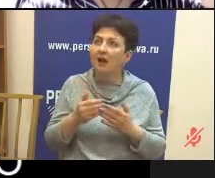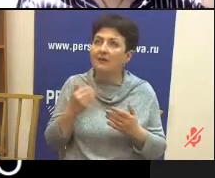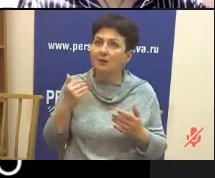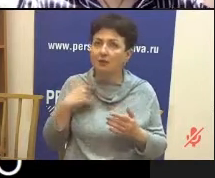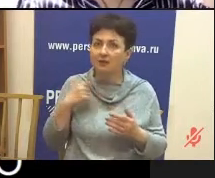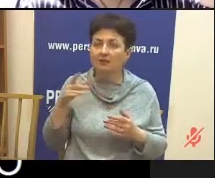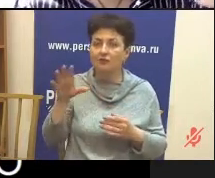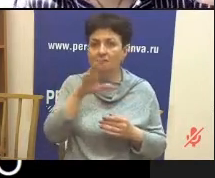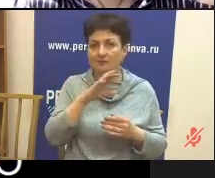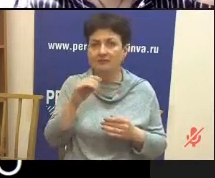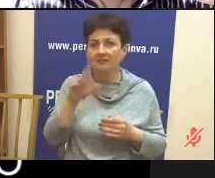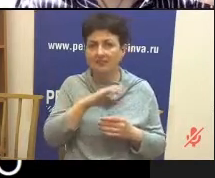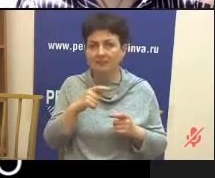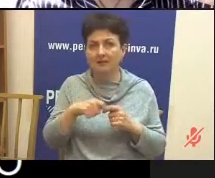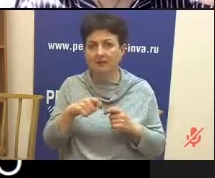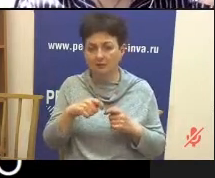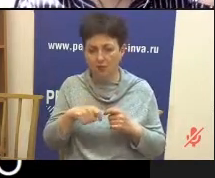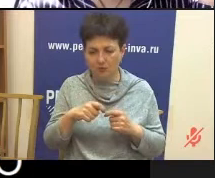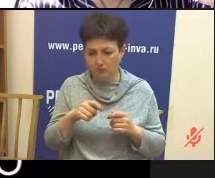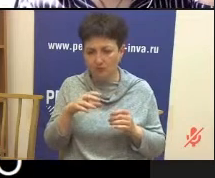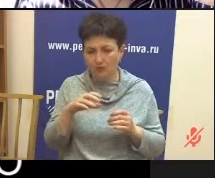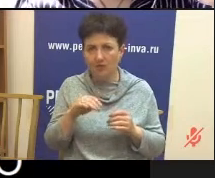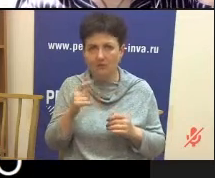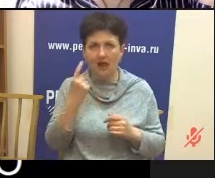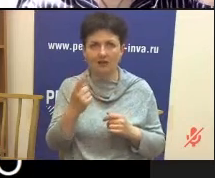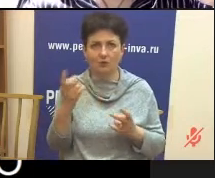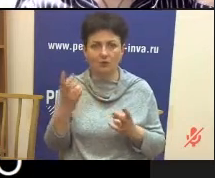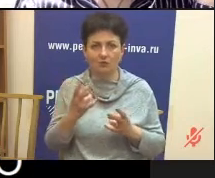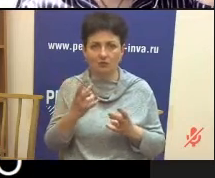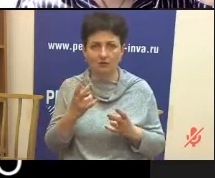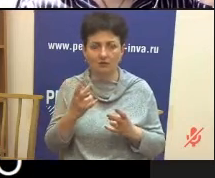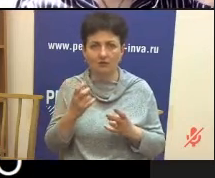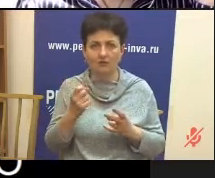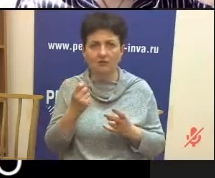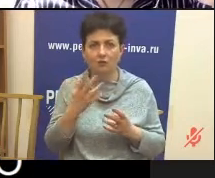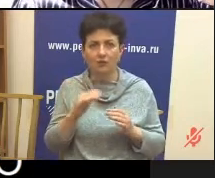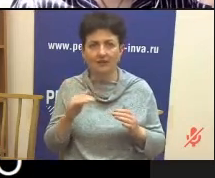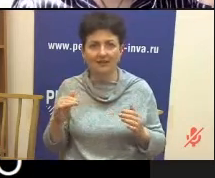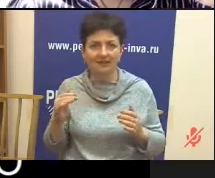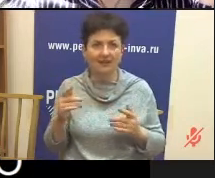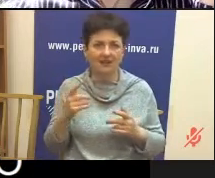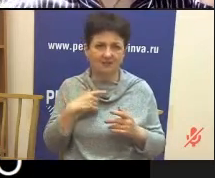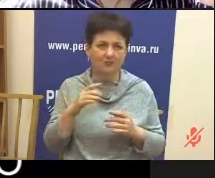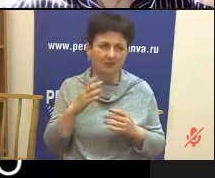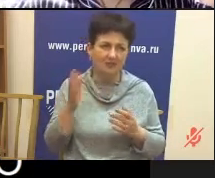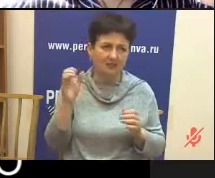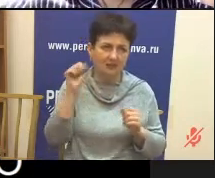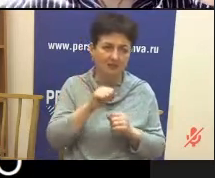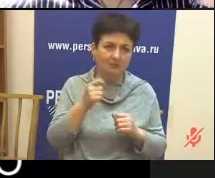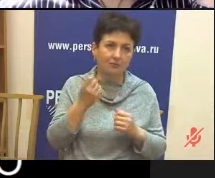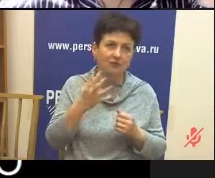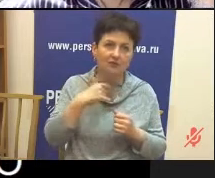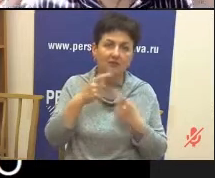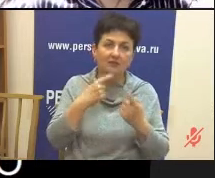наших, вернее, не заинтересовать даже, мы априори полагаем, что всем донорам и жертвователям интересно только одно – сколько